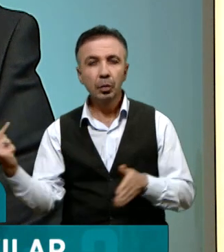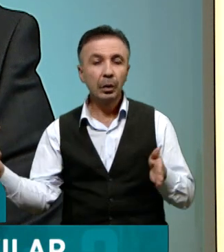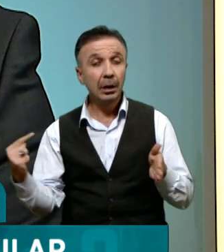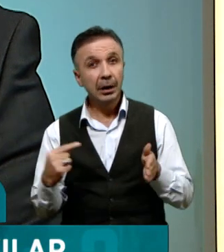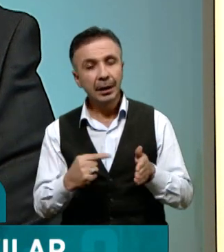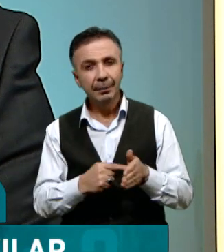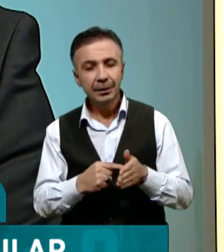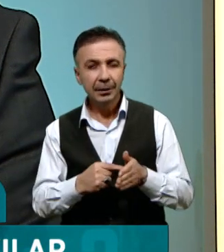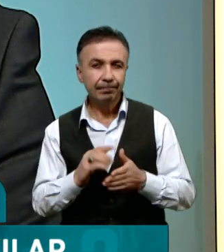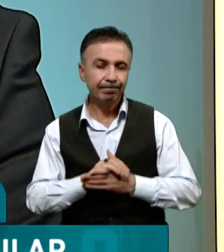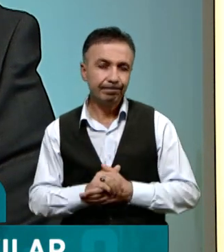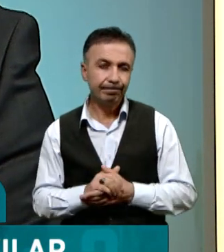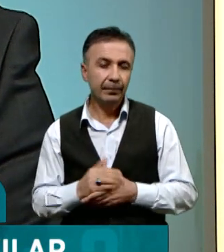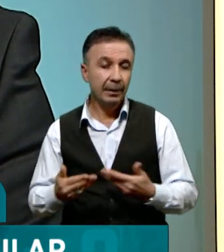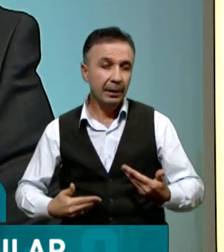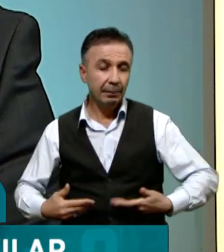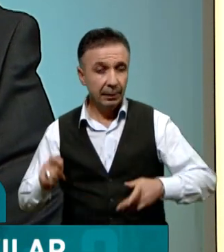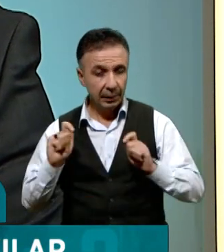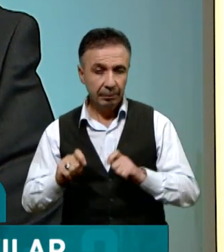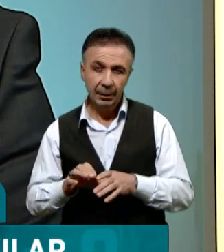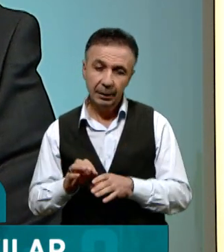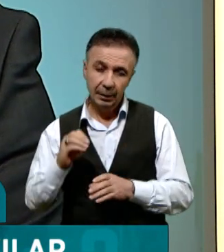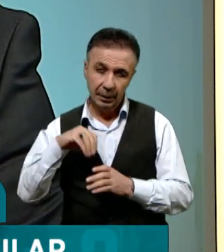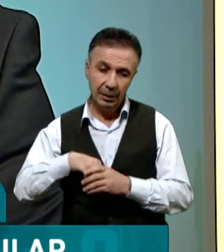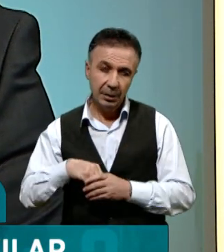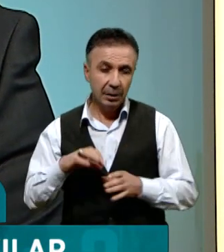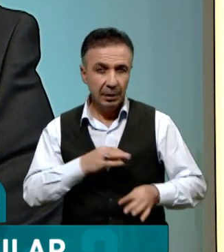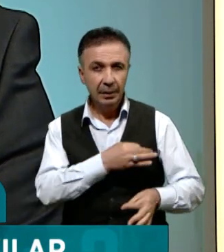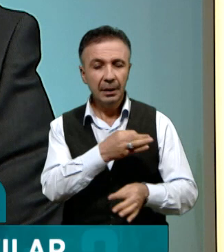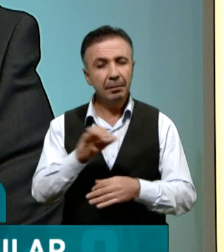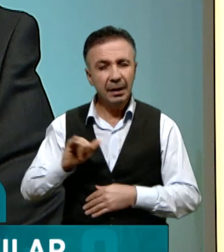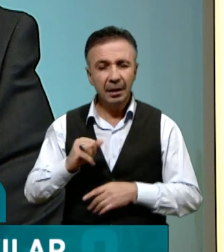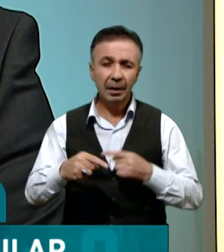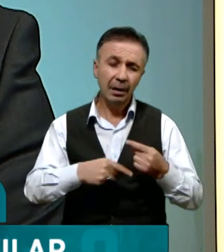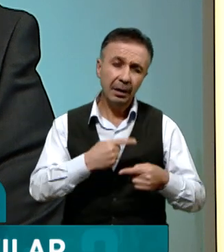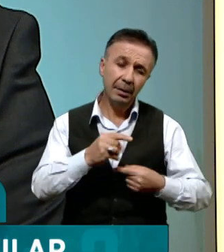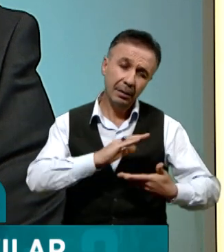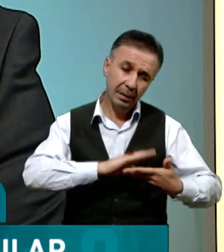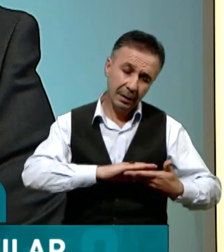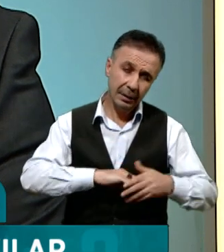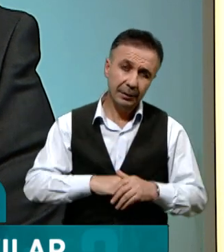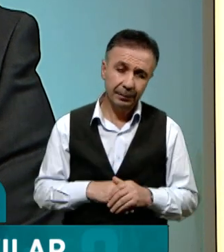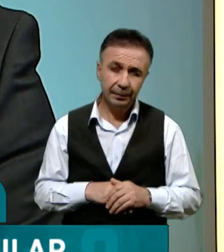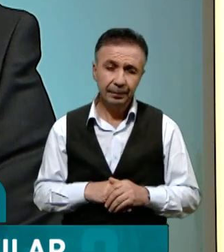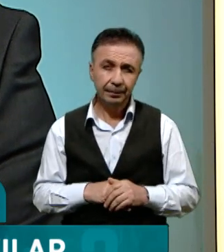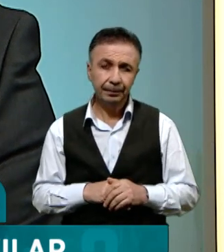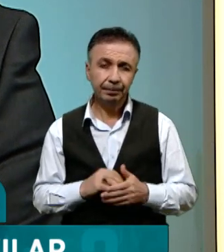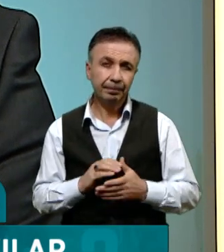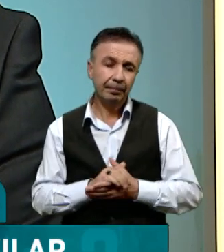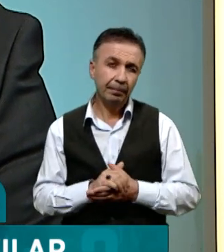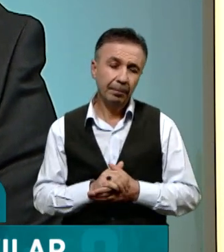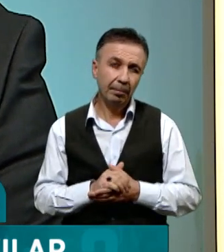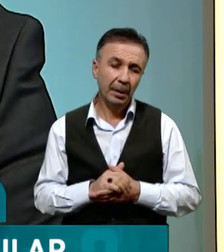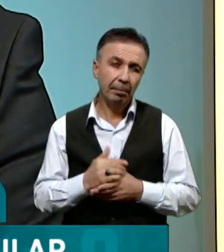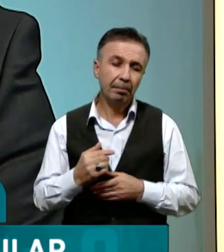bu hedeflere hizmet etmek için insanlar ne yapıyor? Bir yakınına, bir arkadaşına, efendim